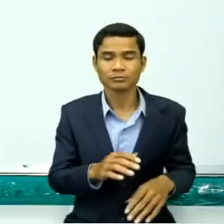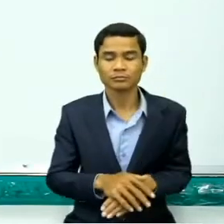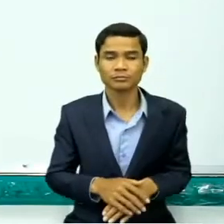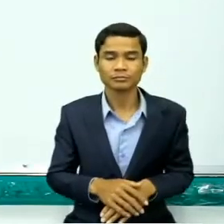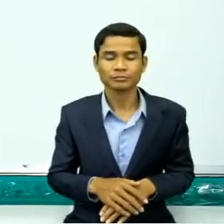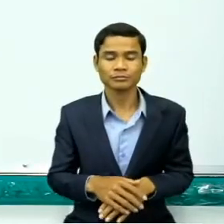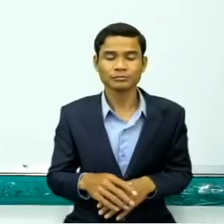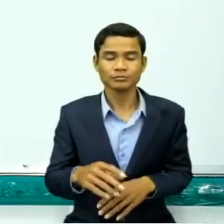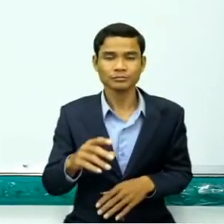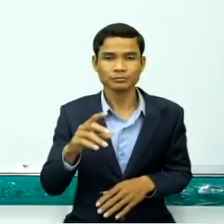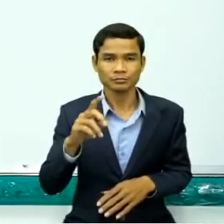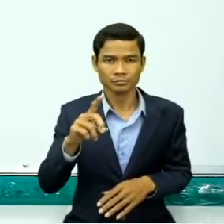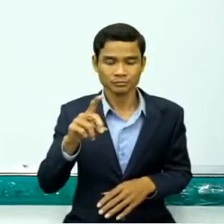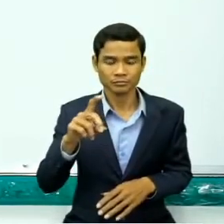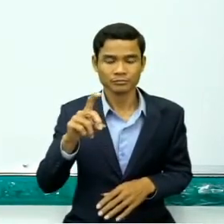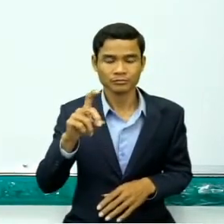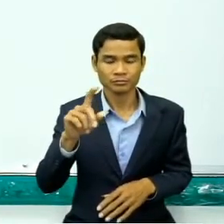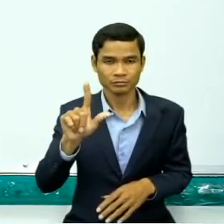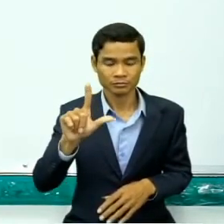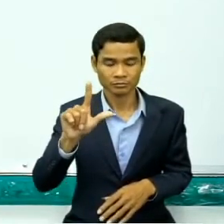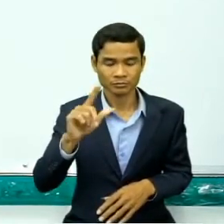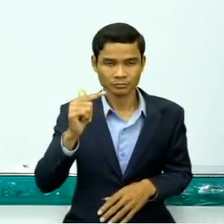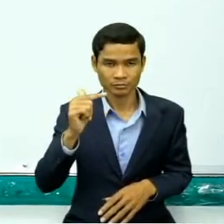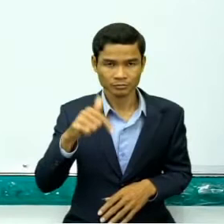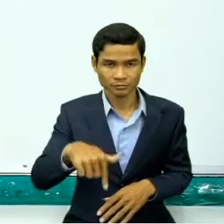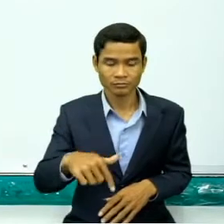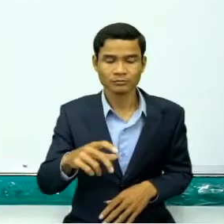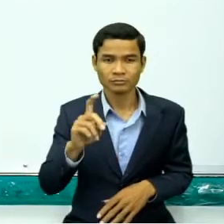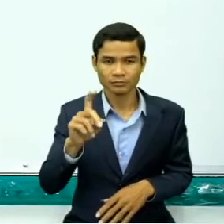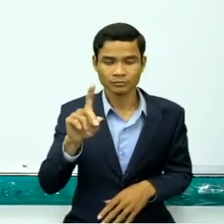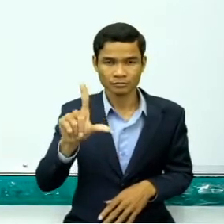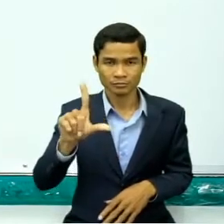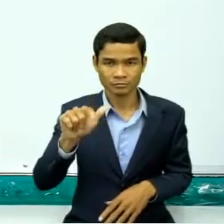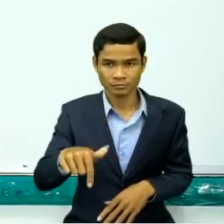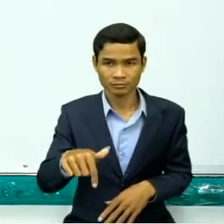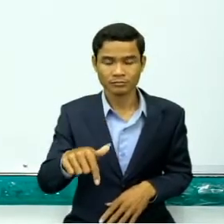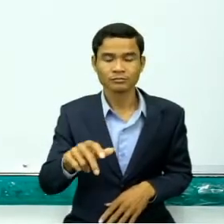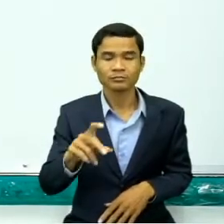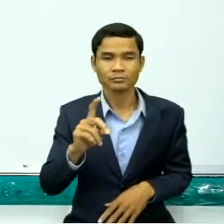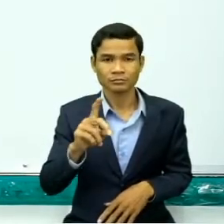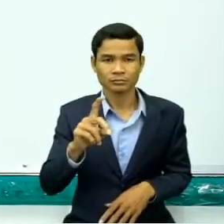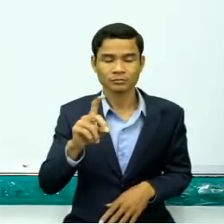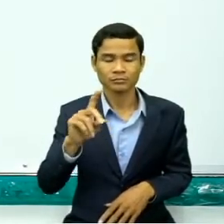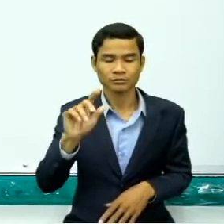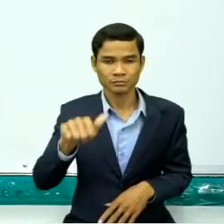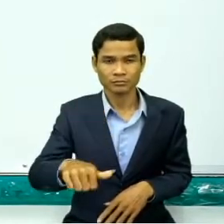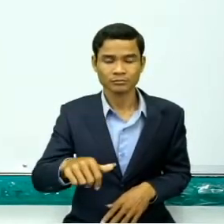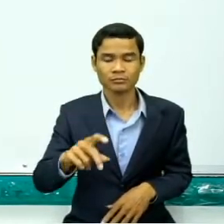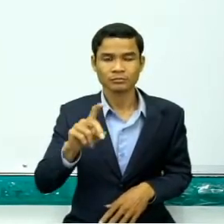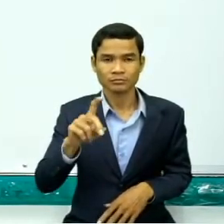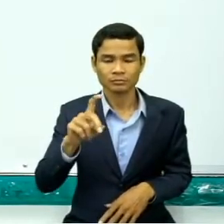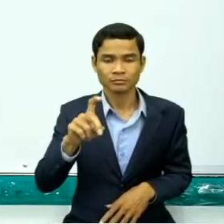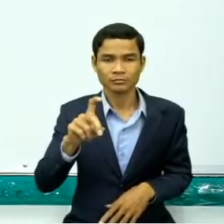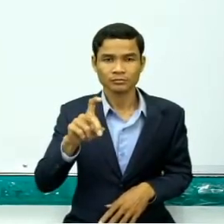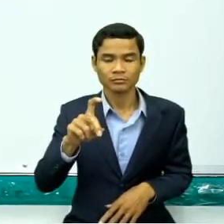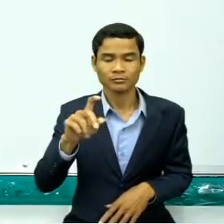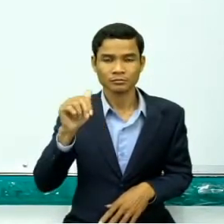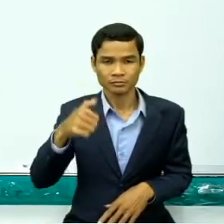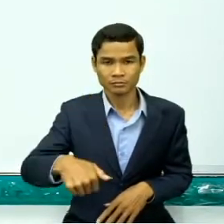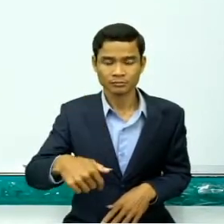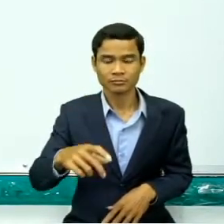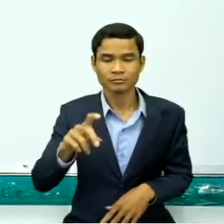chương phá ngỡ phá chớ phá nhớ phá